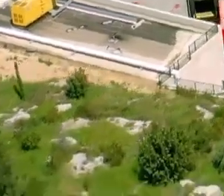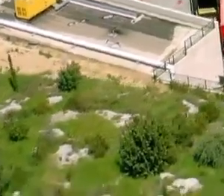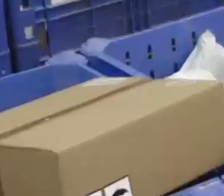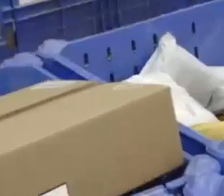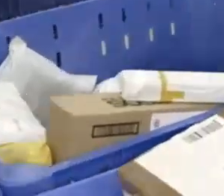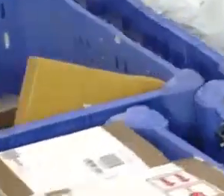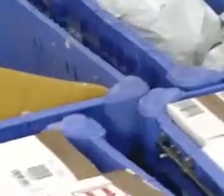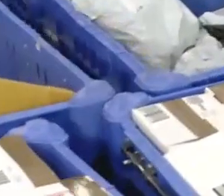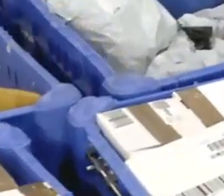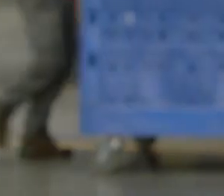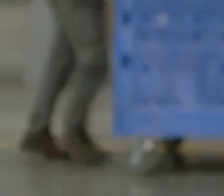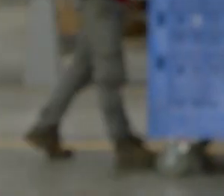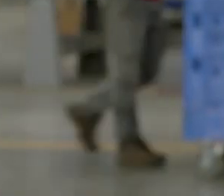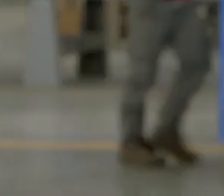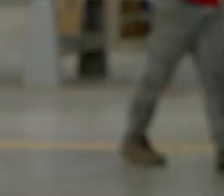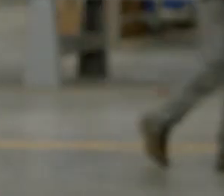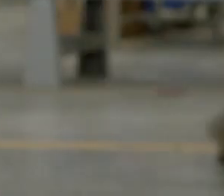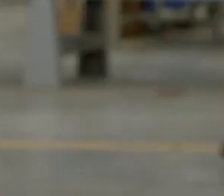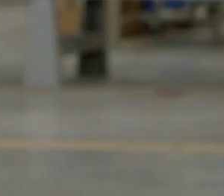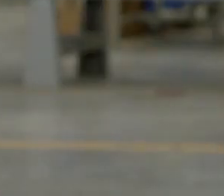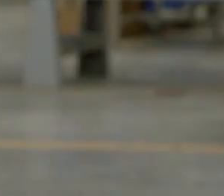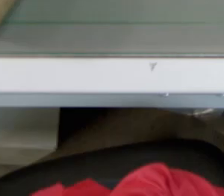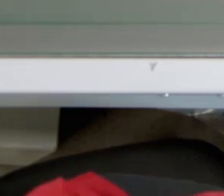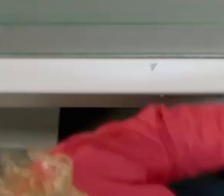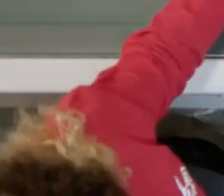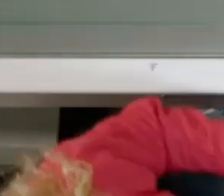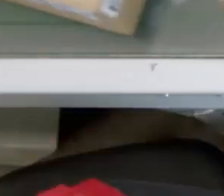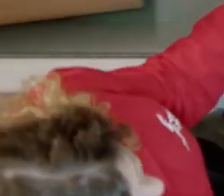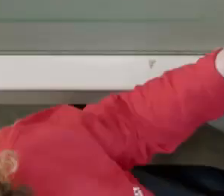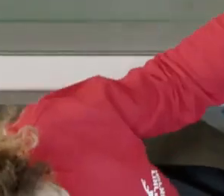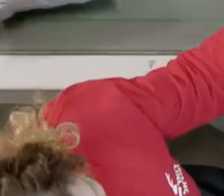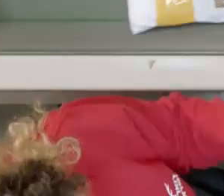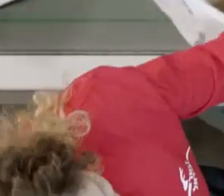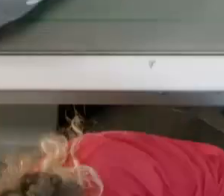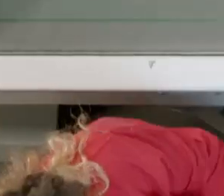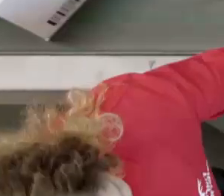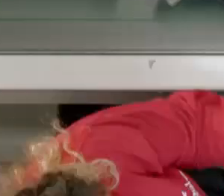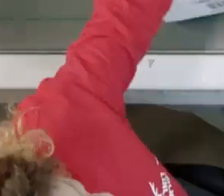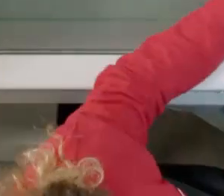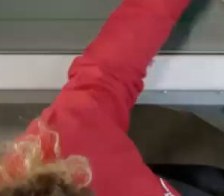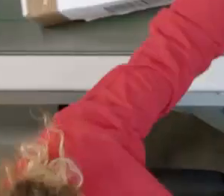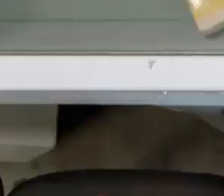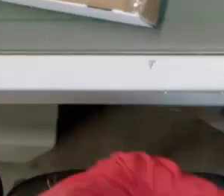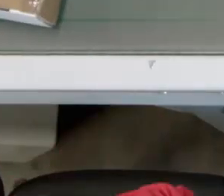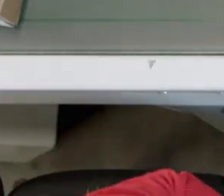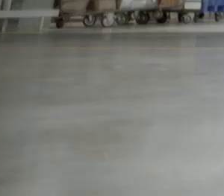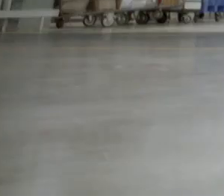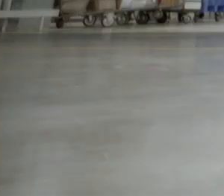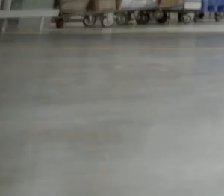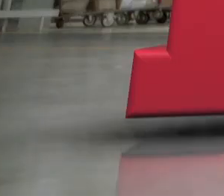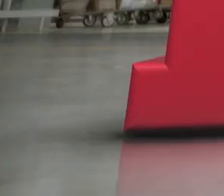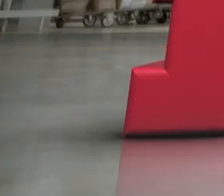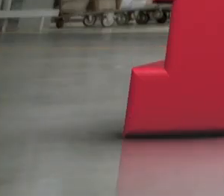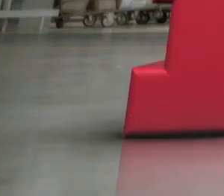החבילות שלכם. אז ככה, רק ב-2018 דואר ישראל חילק לכולנו כ-65 מיליון חבילות.